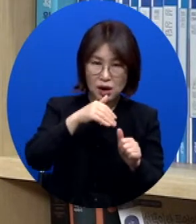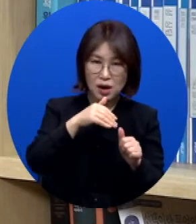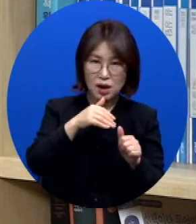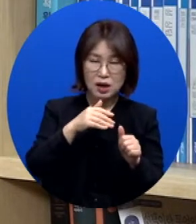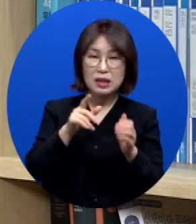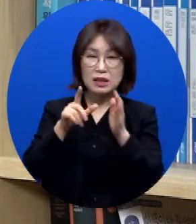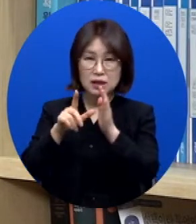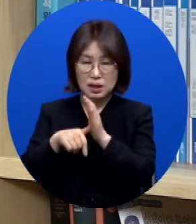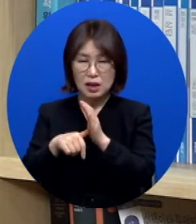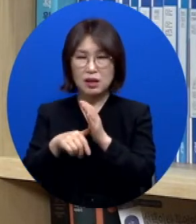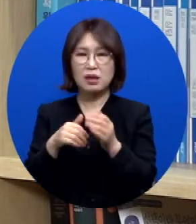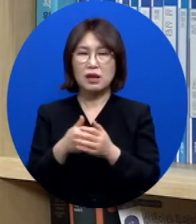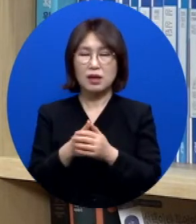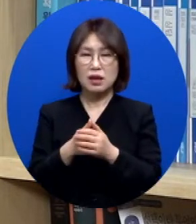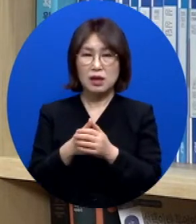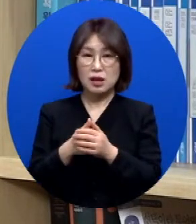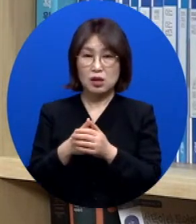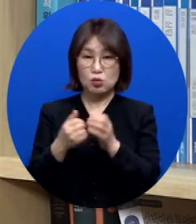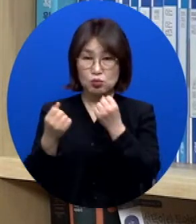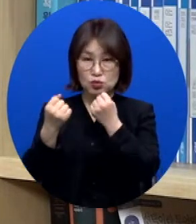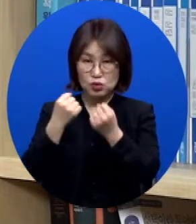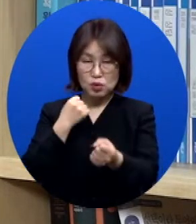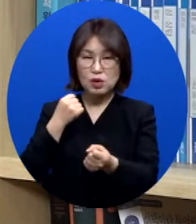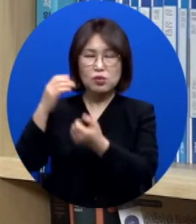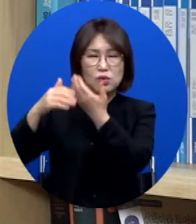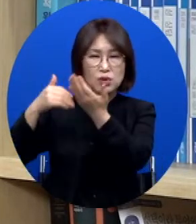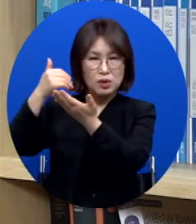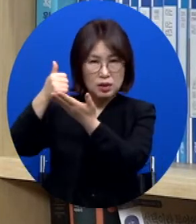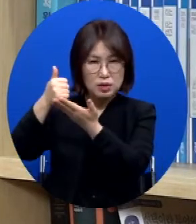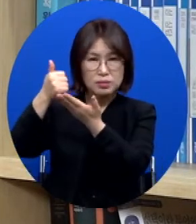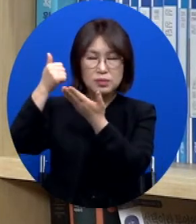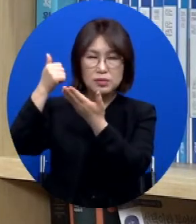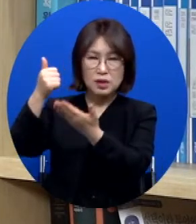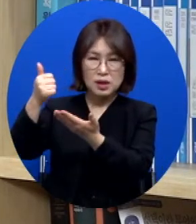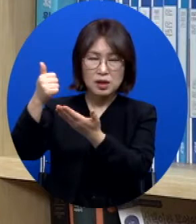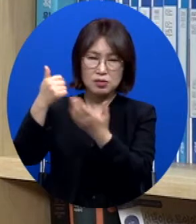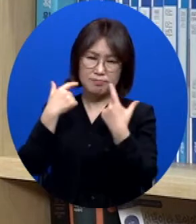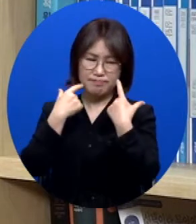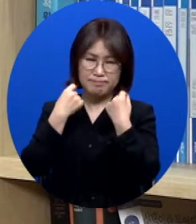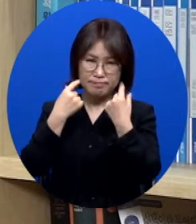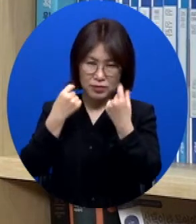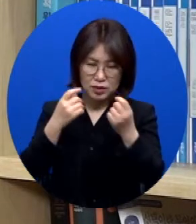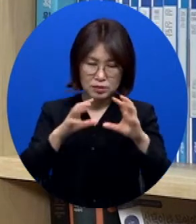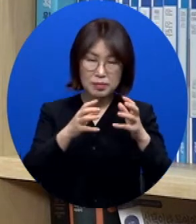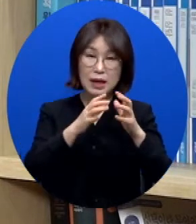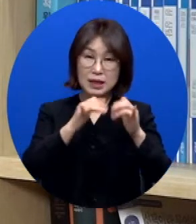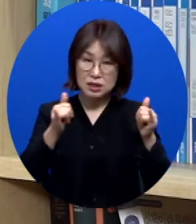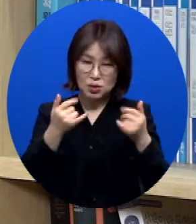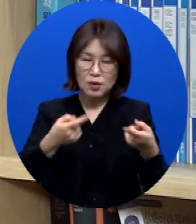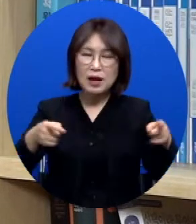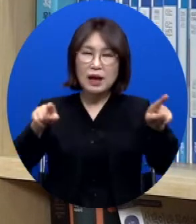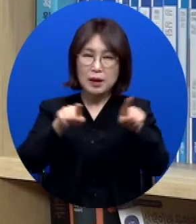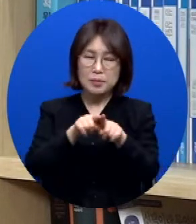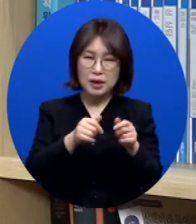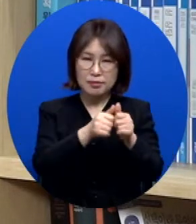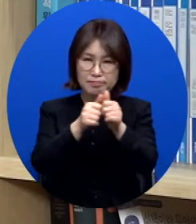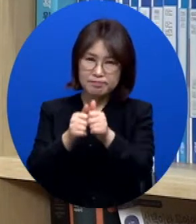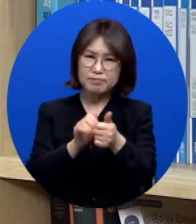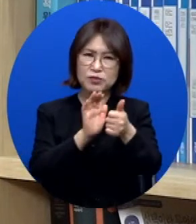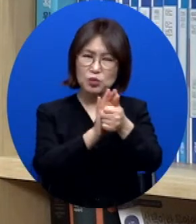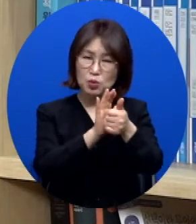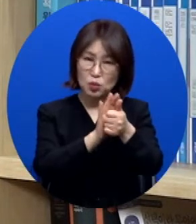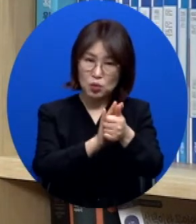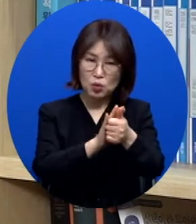시절에, 그런 때에, 그런 상황 속에서도 하나님은 여전히 그 백성들과 함께 하시고